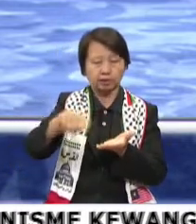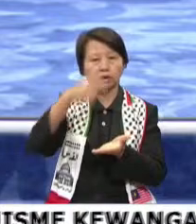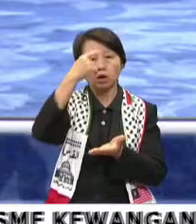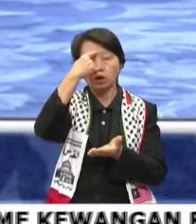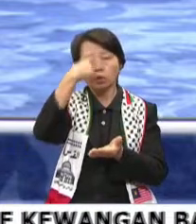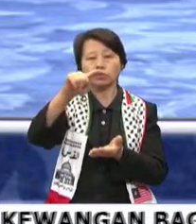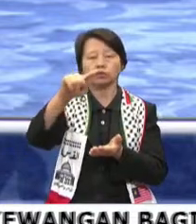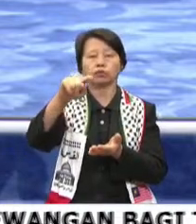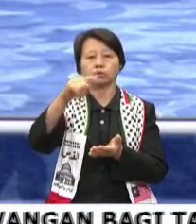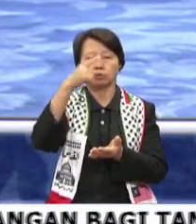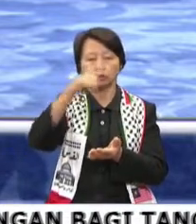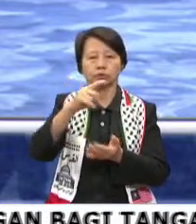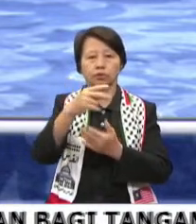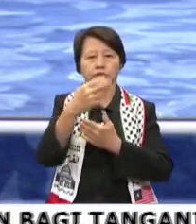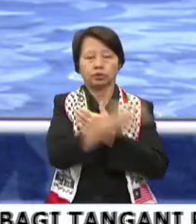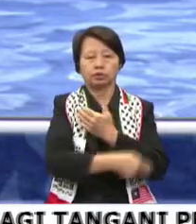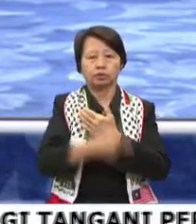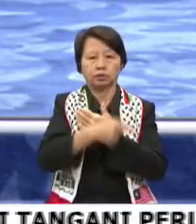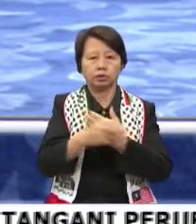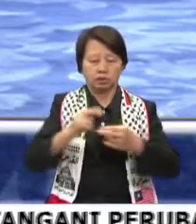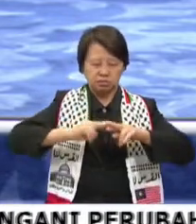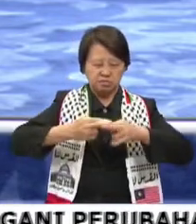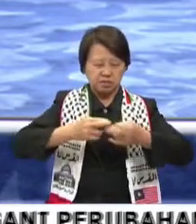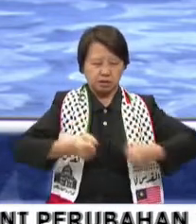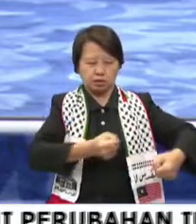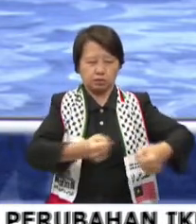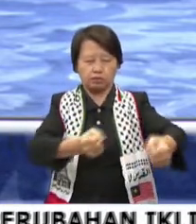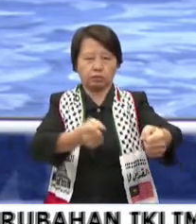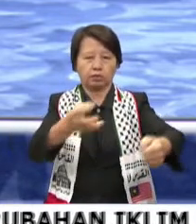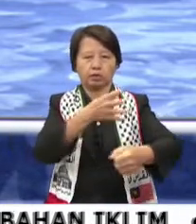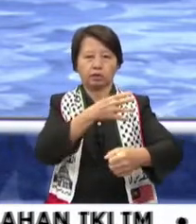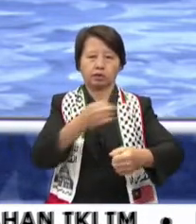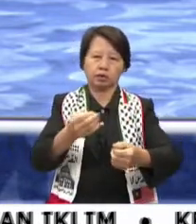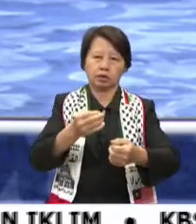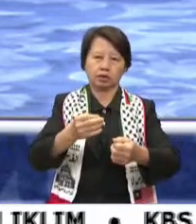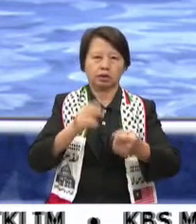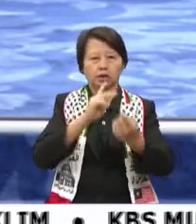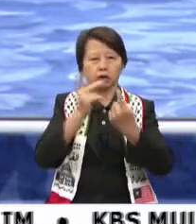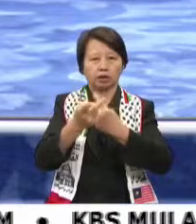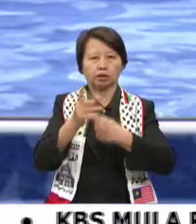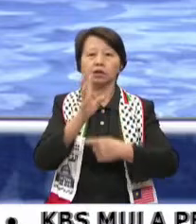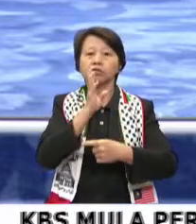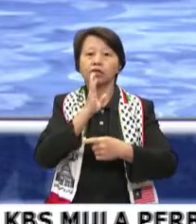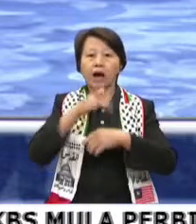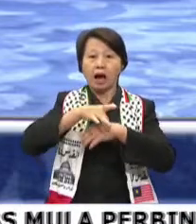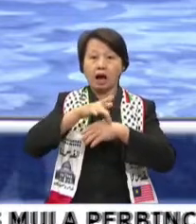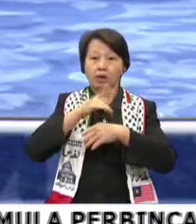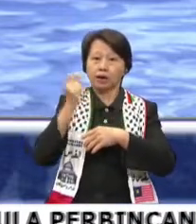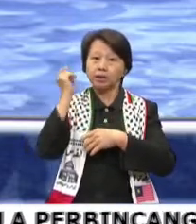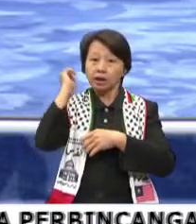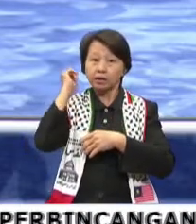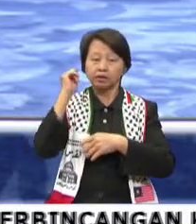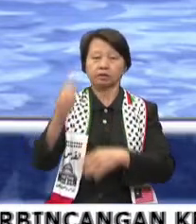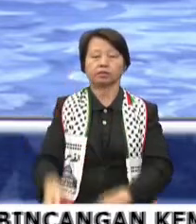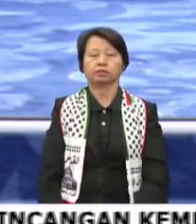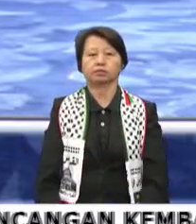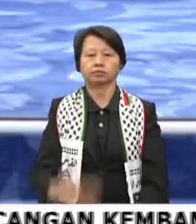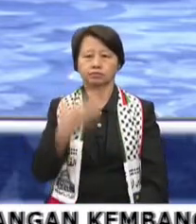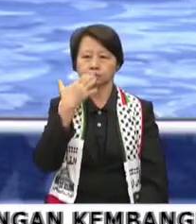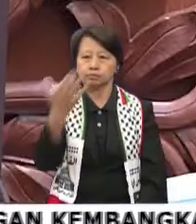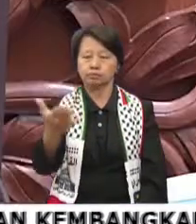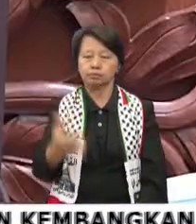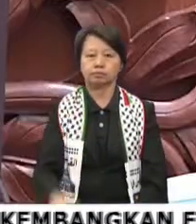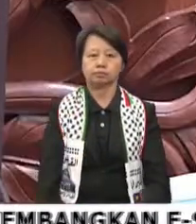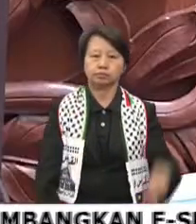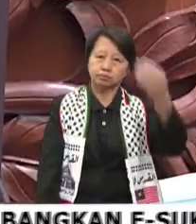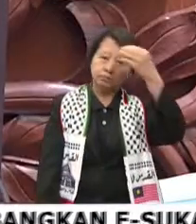untuk penyelenggaraan sungai dan keadaan yang disebutkan awal tadi Terima kasih